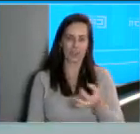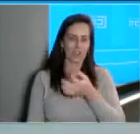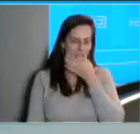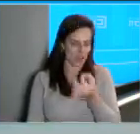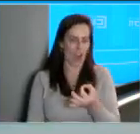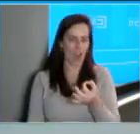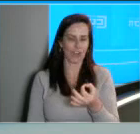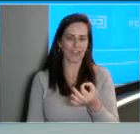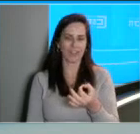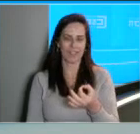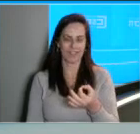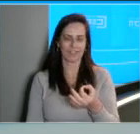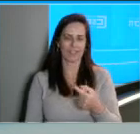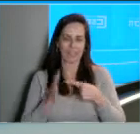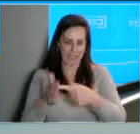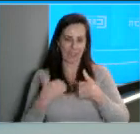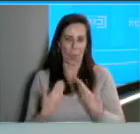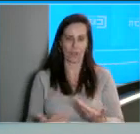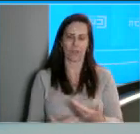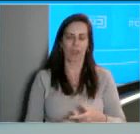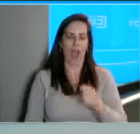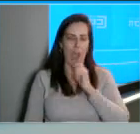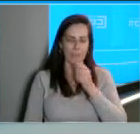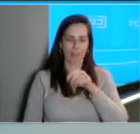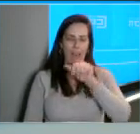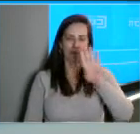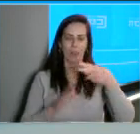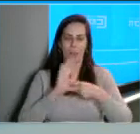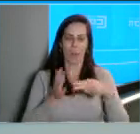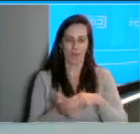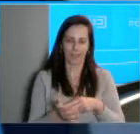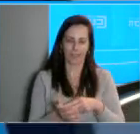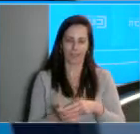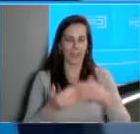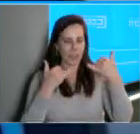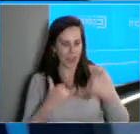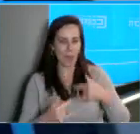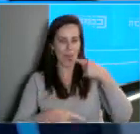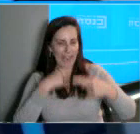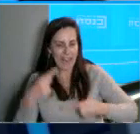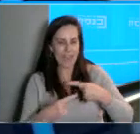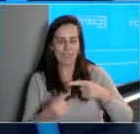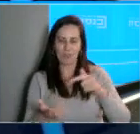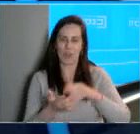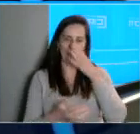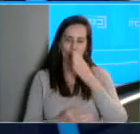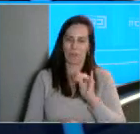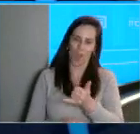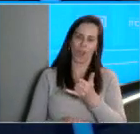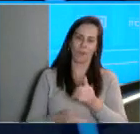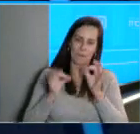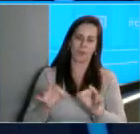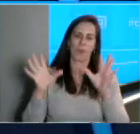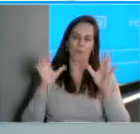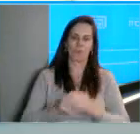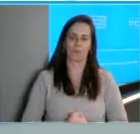שאלות, איך תציג אותי? כמנחה של א' ב' בפוליטיקה. שהיום החליף מיקום לכבוד חג הפורים. נכון,